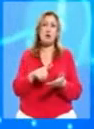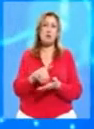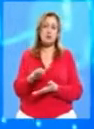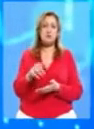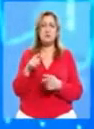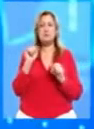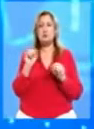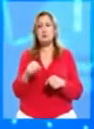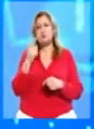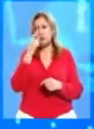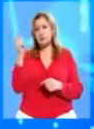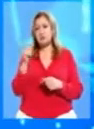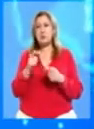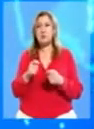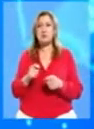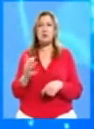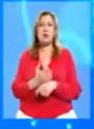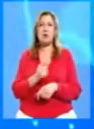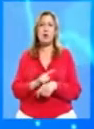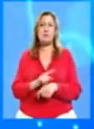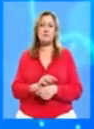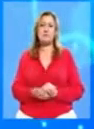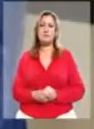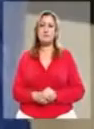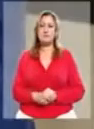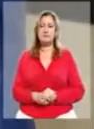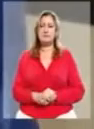аласыз және ол үшін сыйақы да қарастырылған.